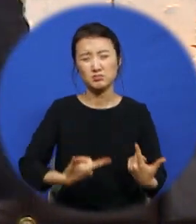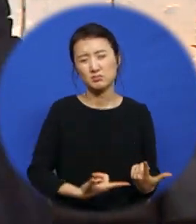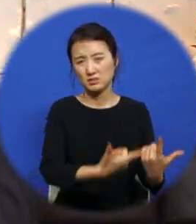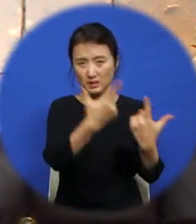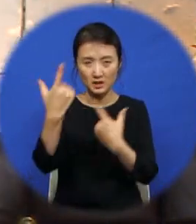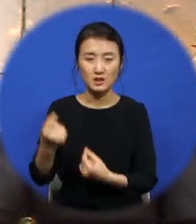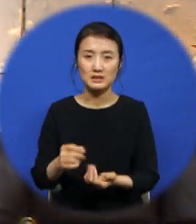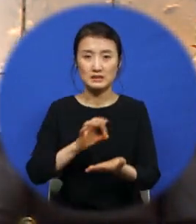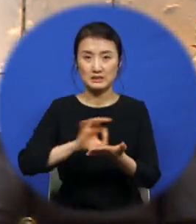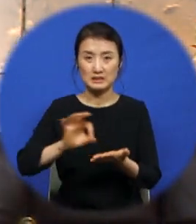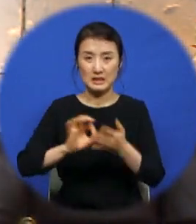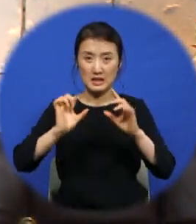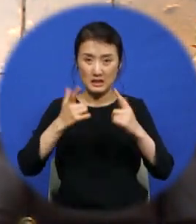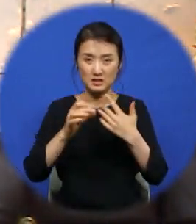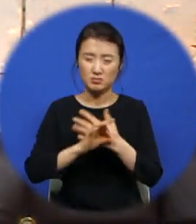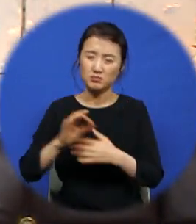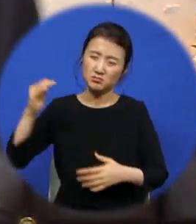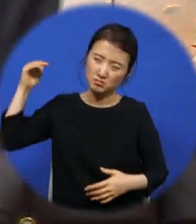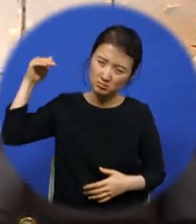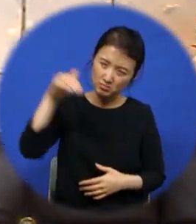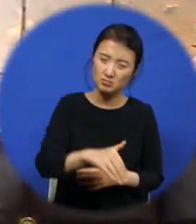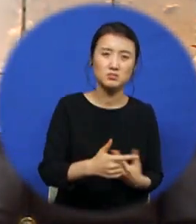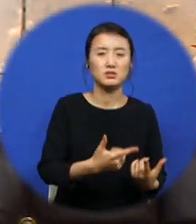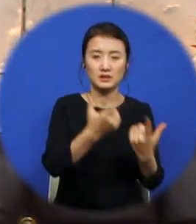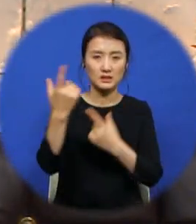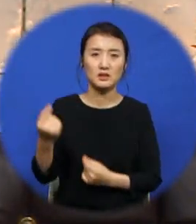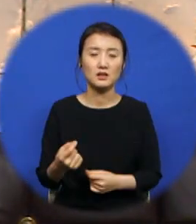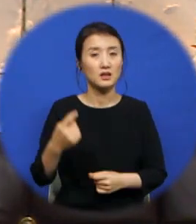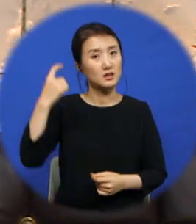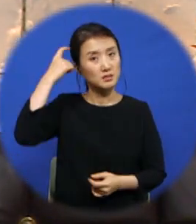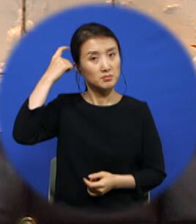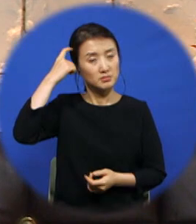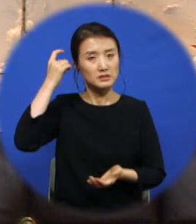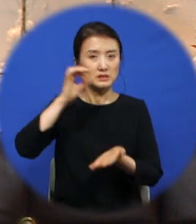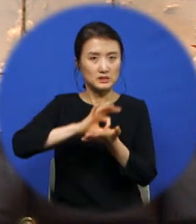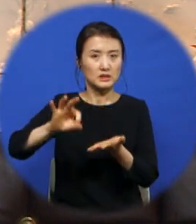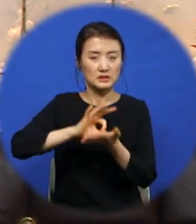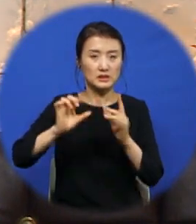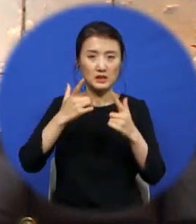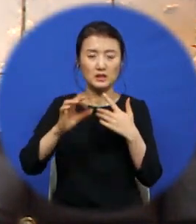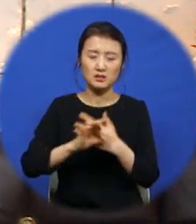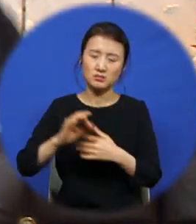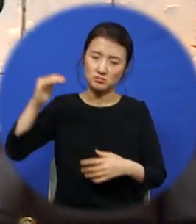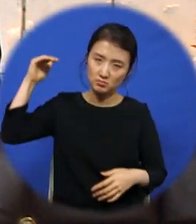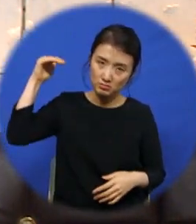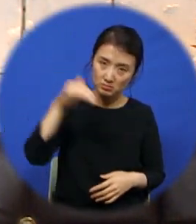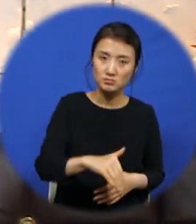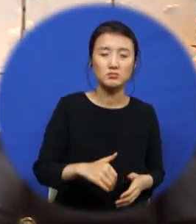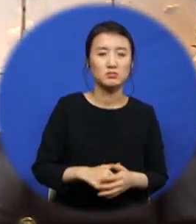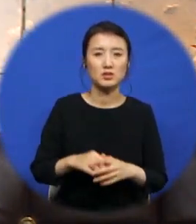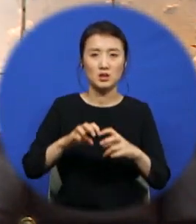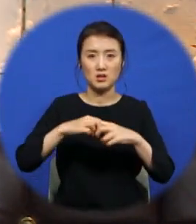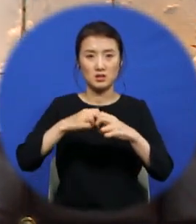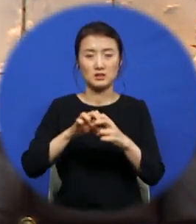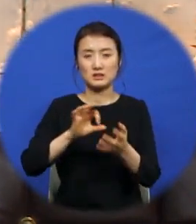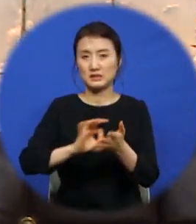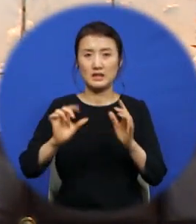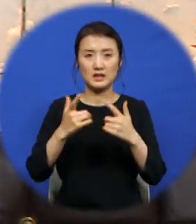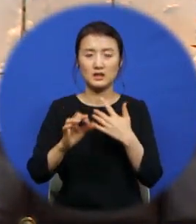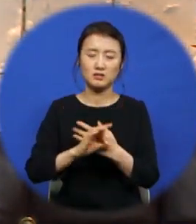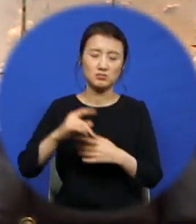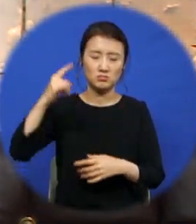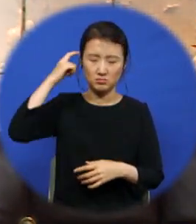퇴락한 입니다 머리를 쓰자는 계획 1 내려 안쪽 관절을 쓰지 않으면 계속 이름들 관절